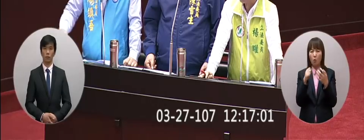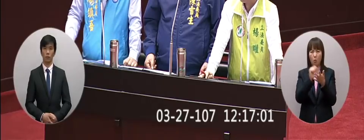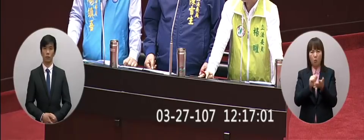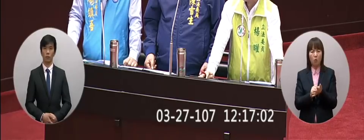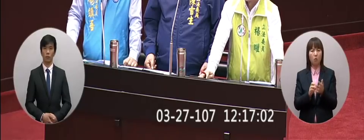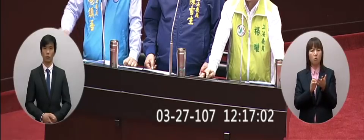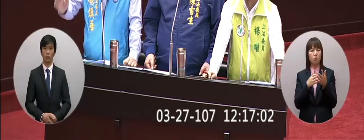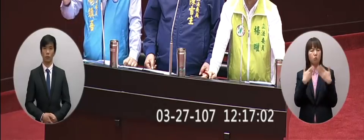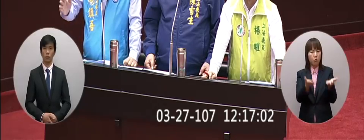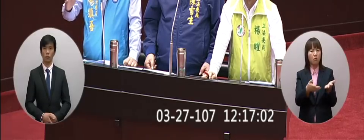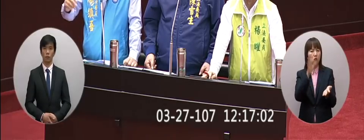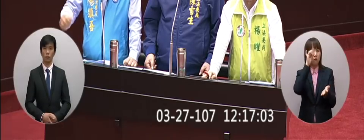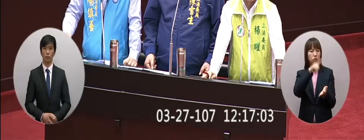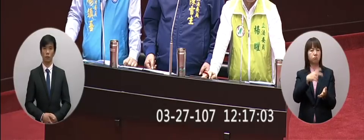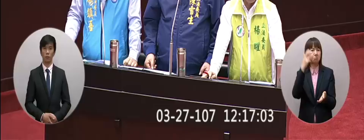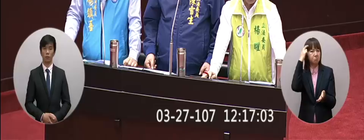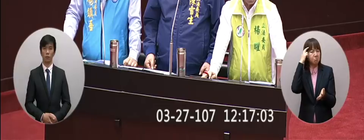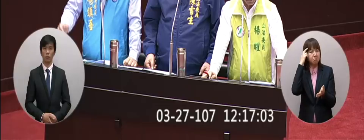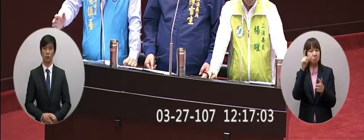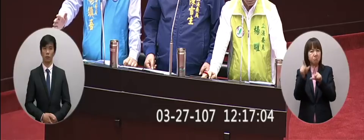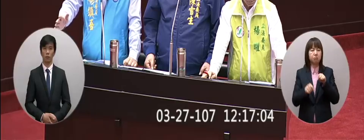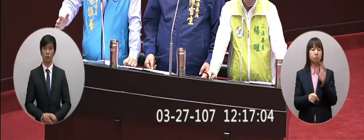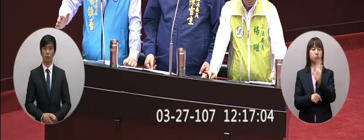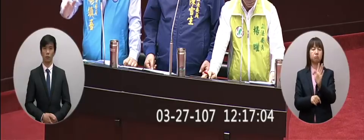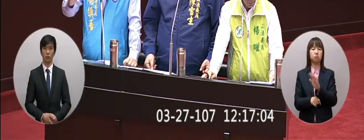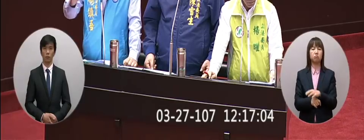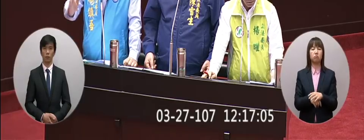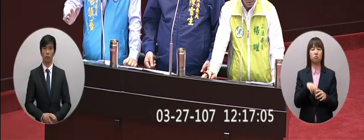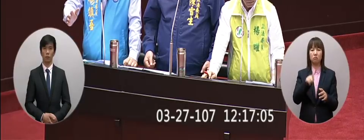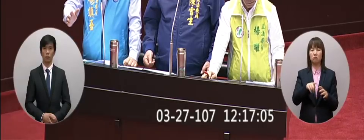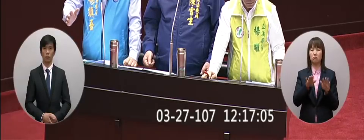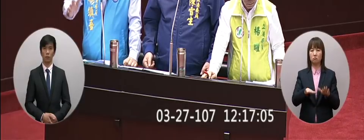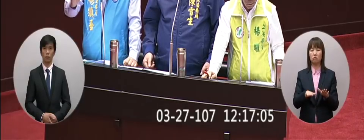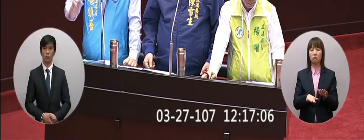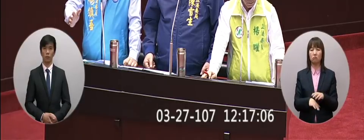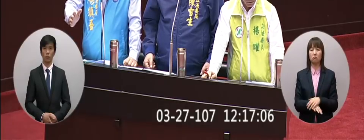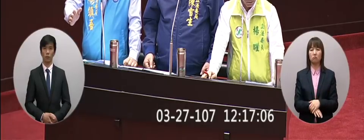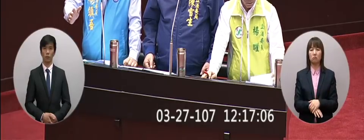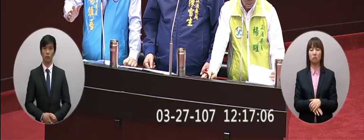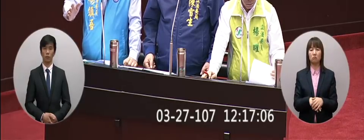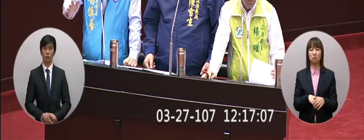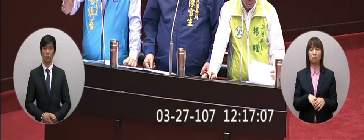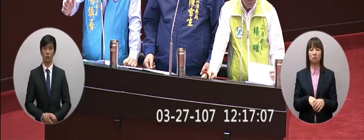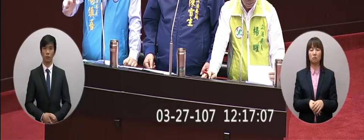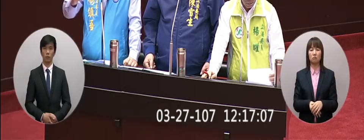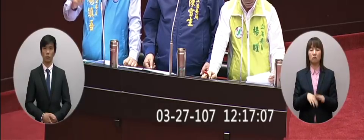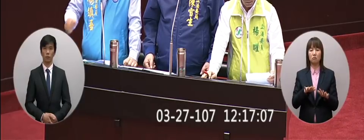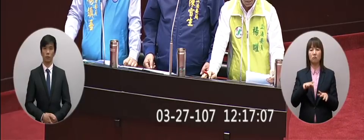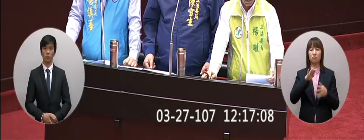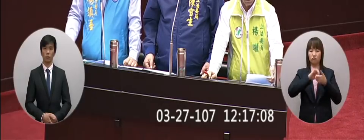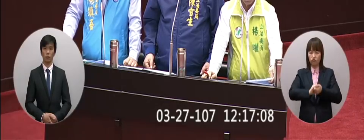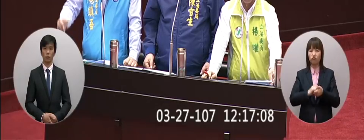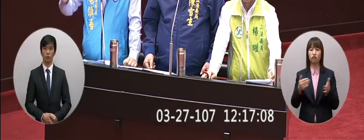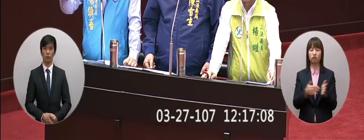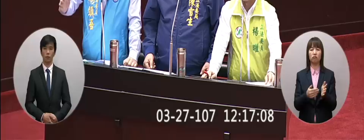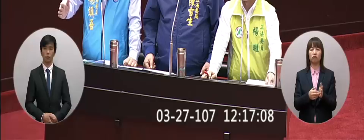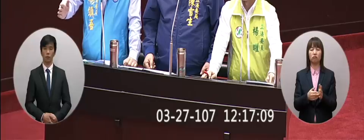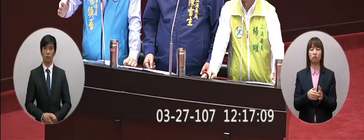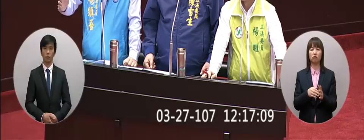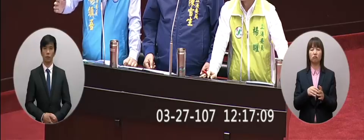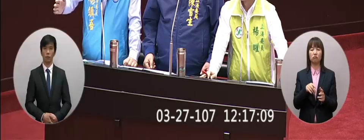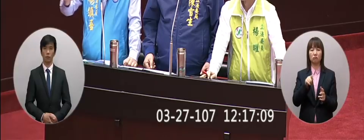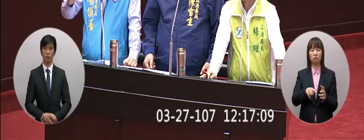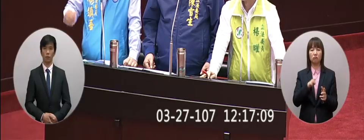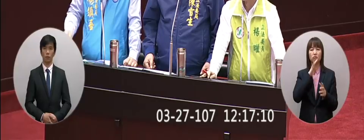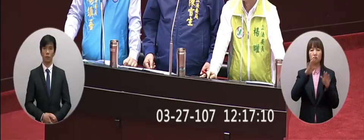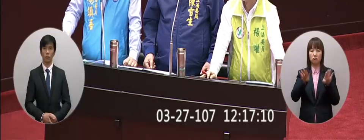前面的时候，它就是坚持不肯用？那当然，这个目前已经定案了，也已